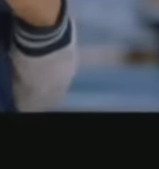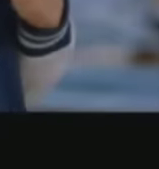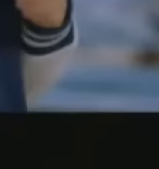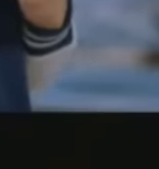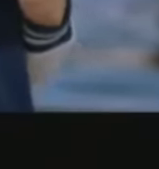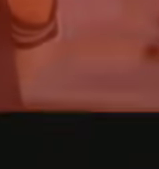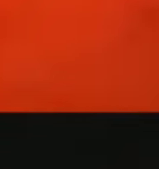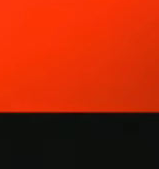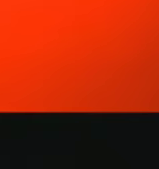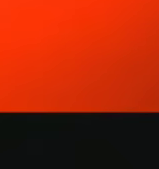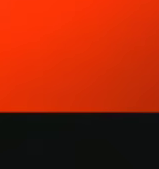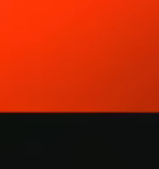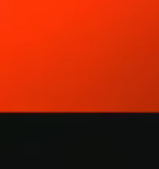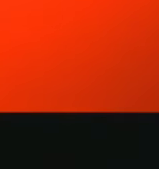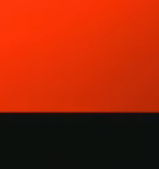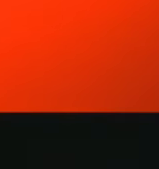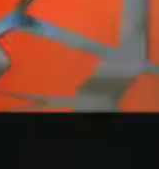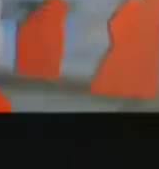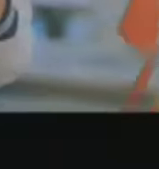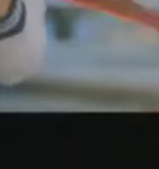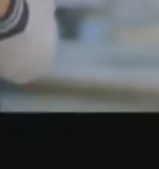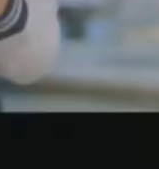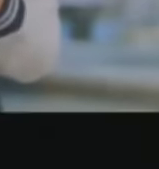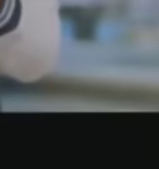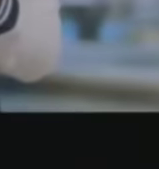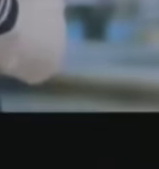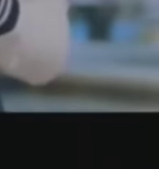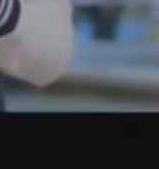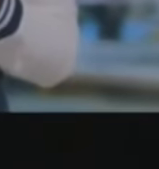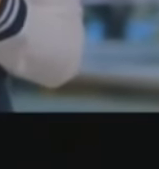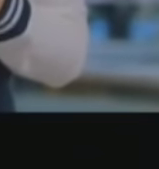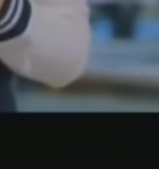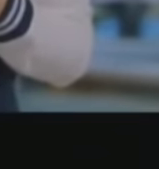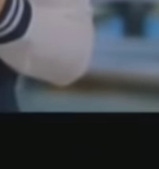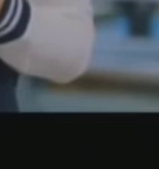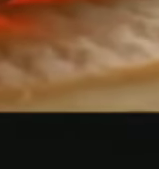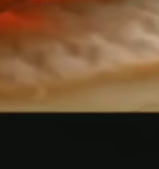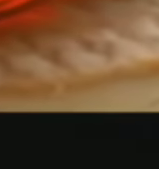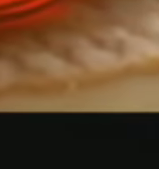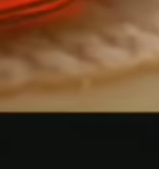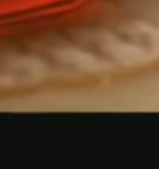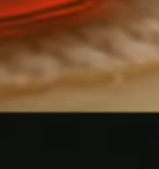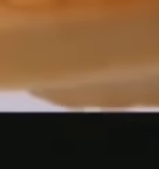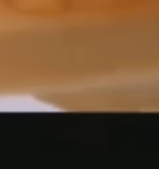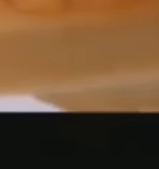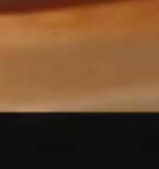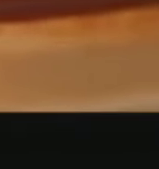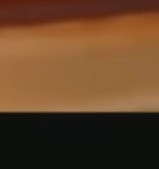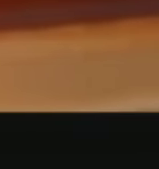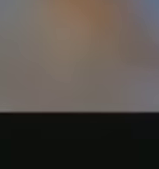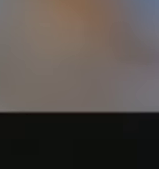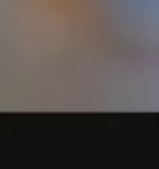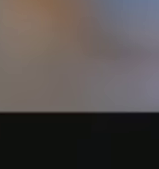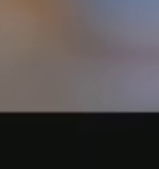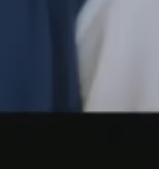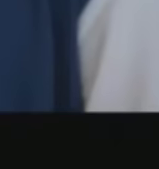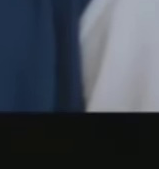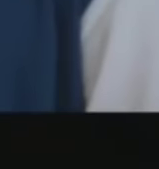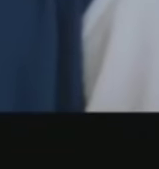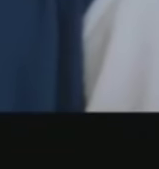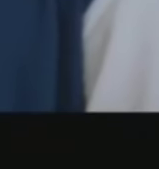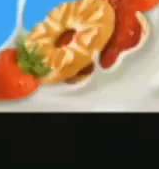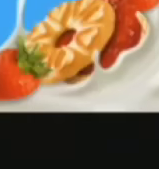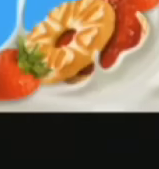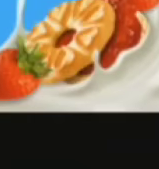Cocok banget. Mati. Bukan kalian. Tapi Selai Olay, jodoh cucu selai dan biskuit susu.